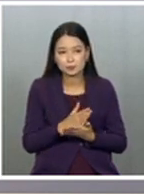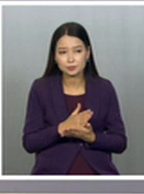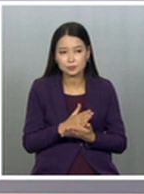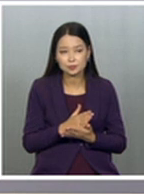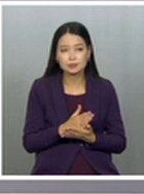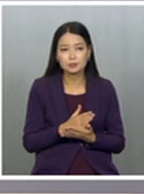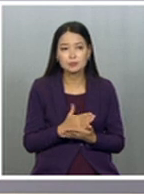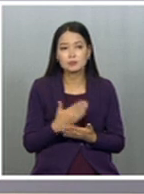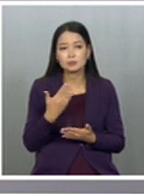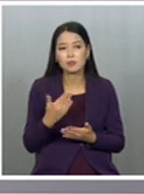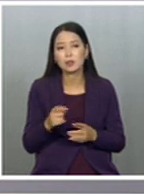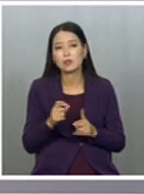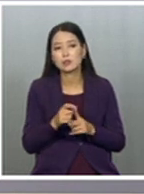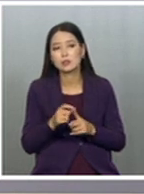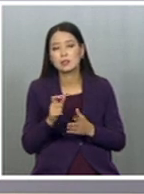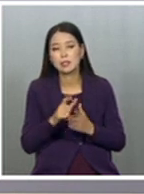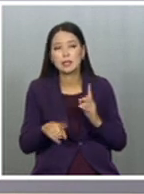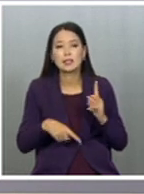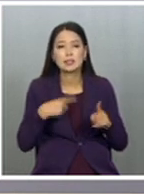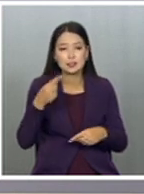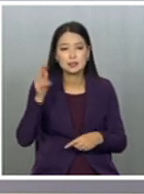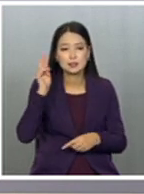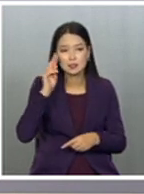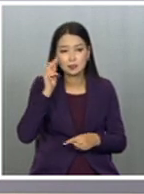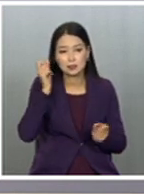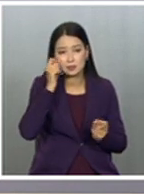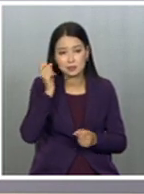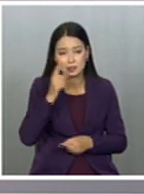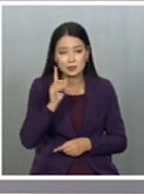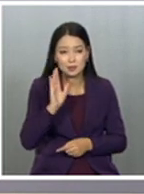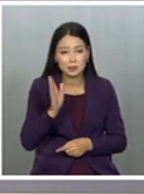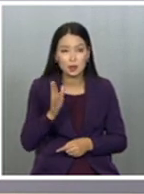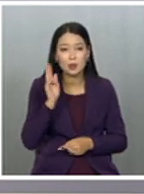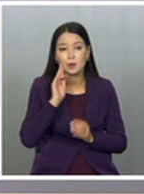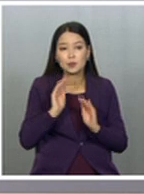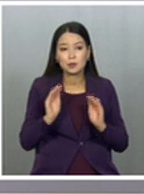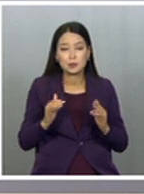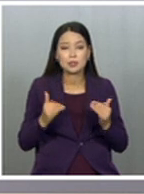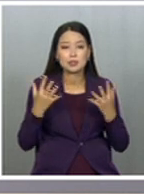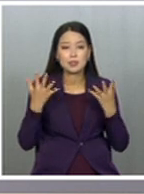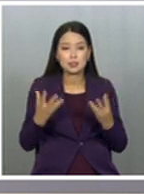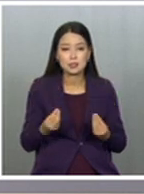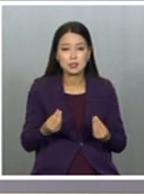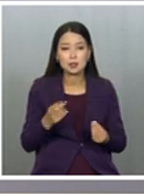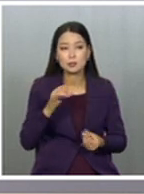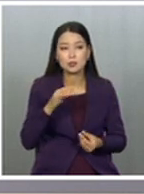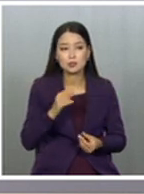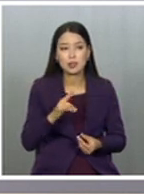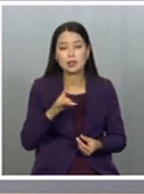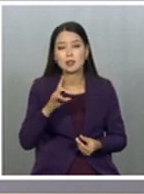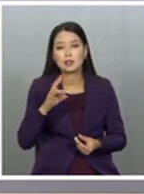екен, ол туралы келесі сабақта білетін боласыздар. Оқушылар, бүгінгі сабақта Біржан Сара